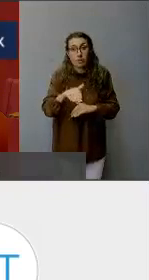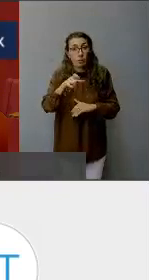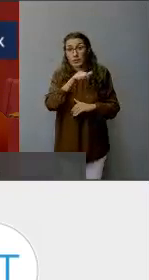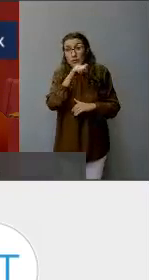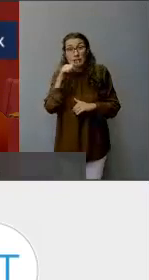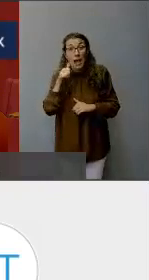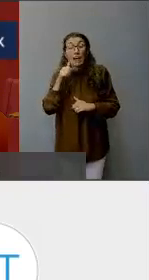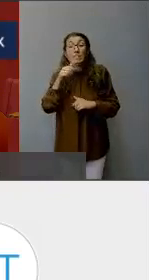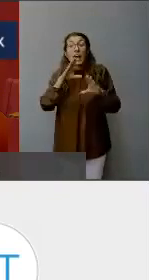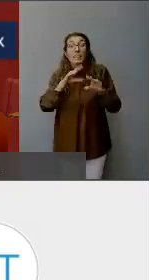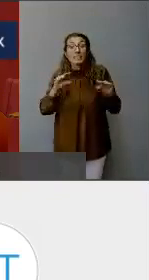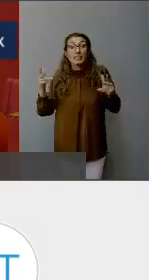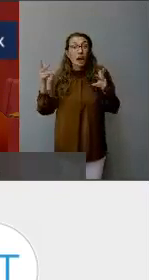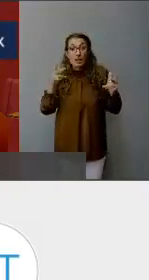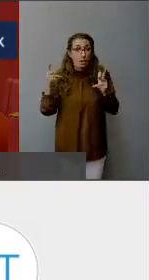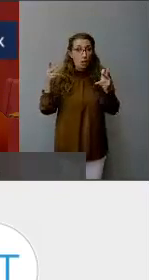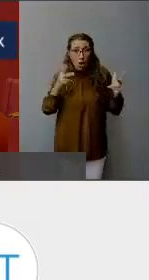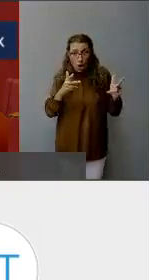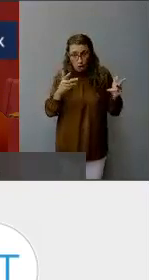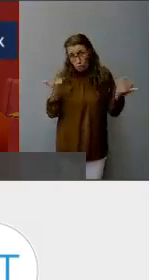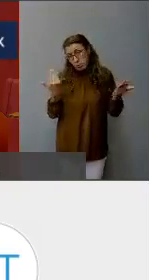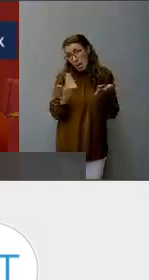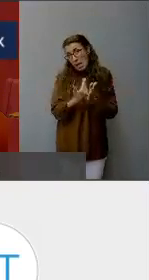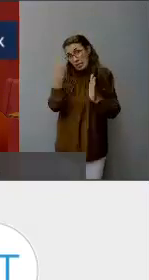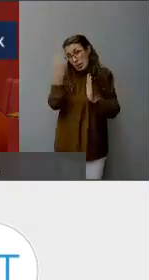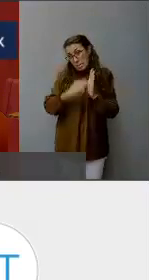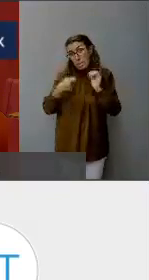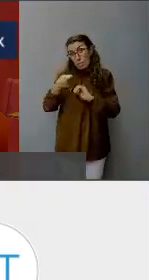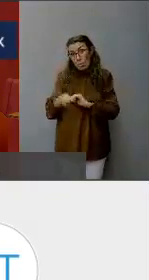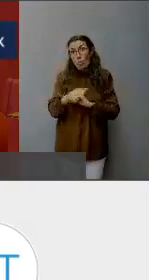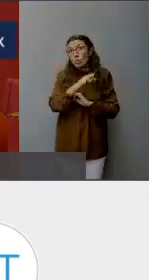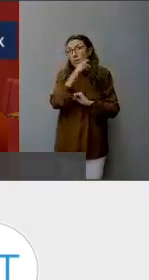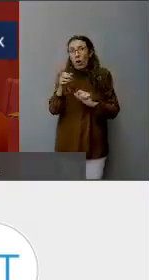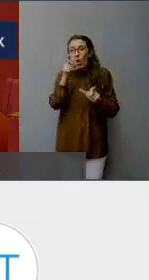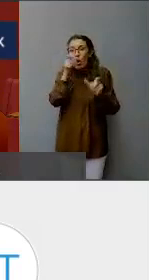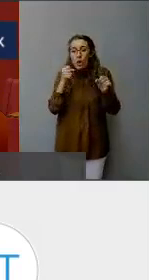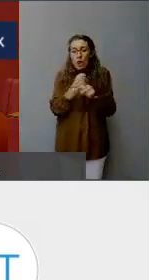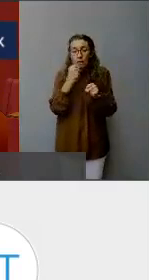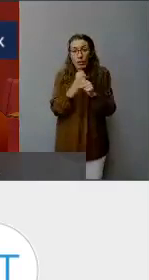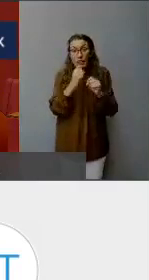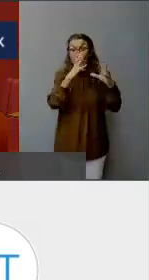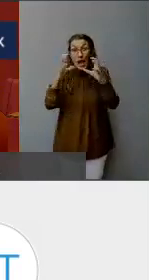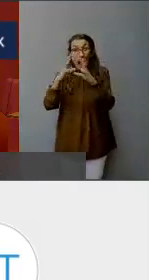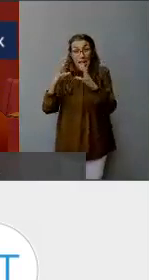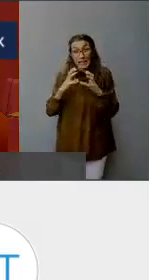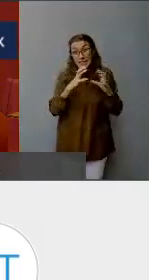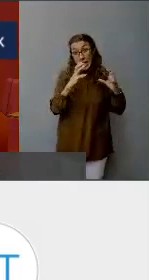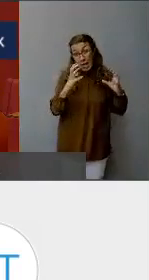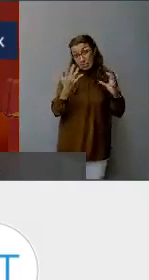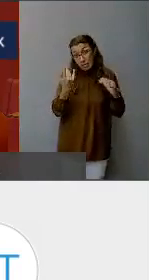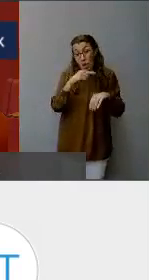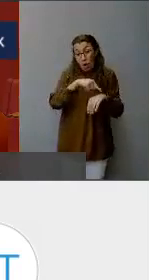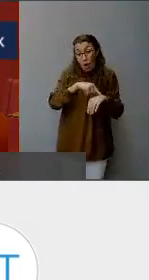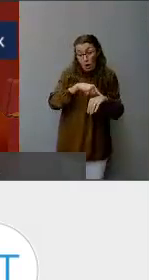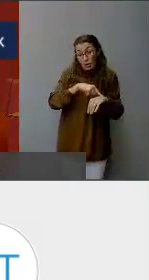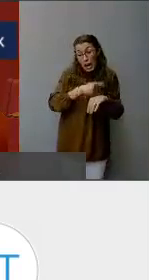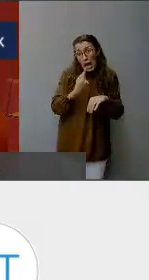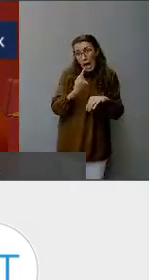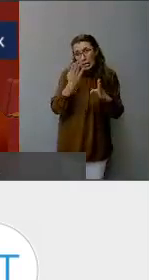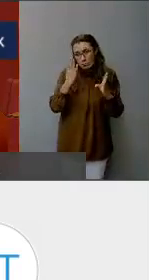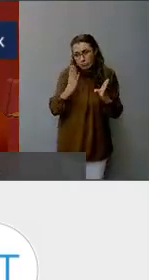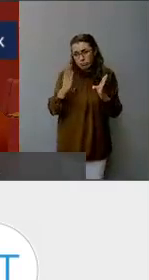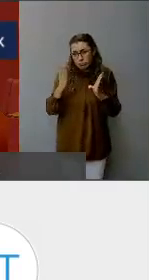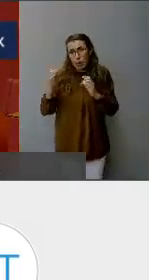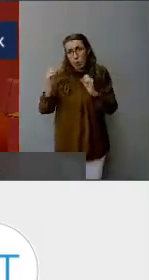una moda oppure alle esigenze dei lavoratori delle cinque aziende implicate di entrare nelle loro aziende e